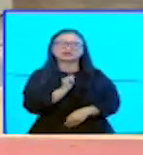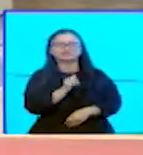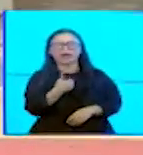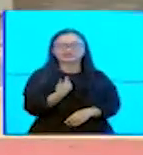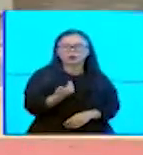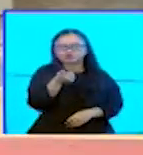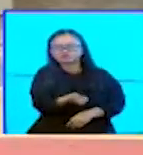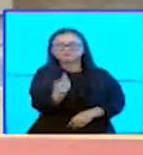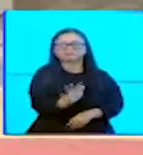dia Setiawan hanyut